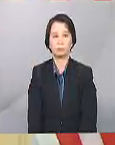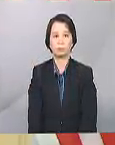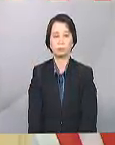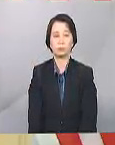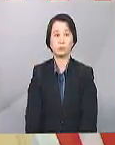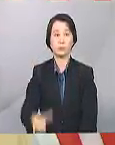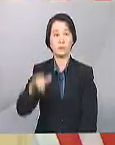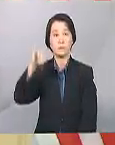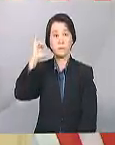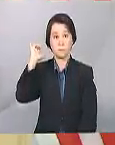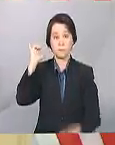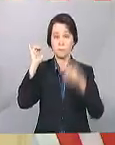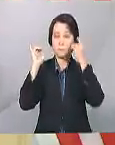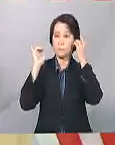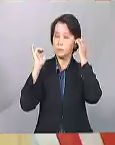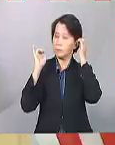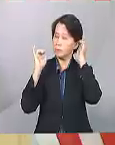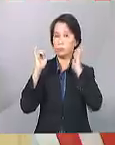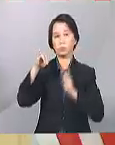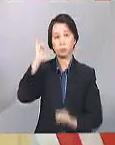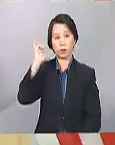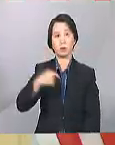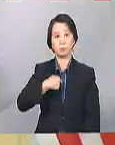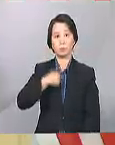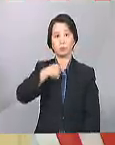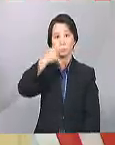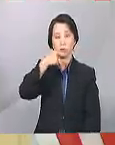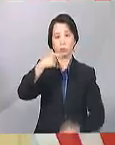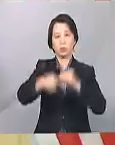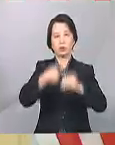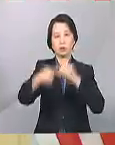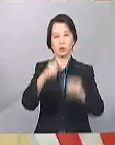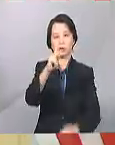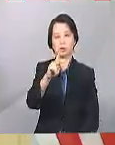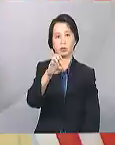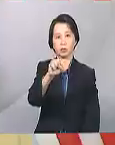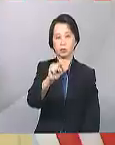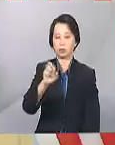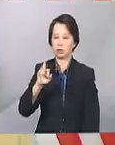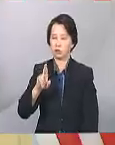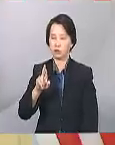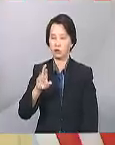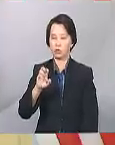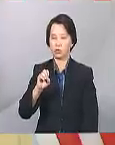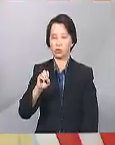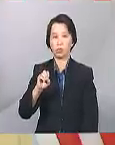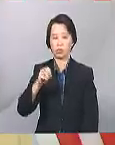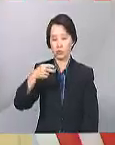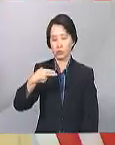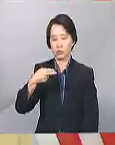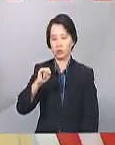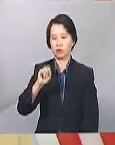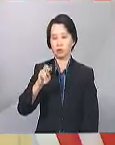Semalam saya menyebut tentang kes Rohingya yang mana pihak polis saya kata